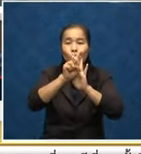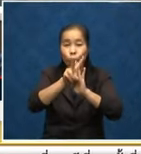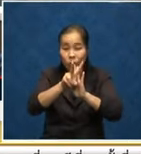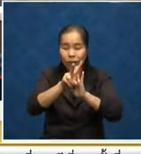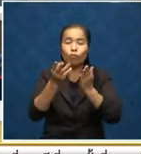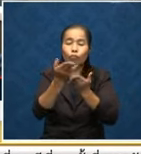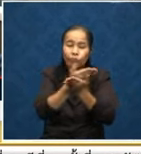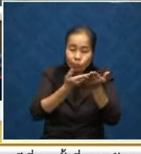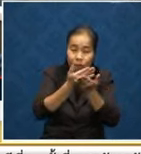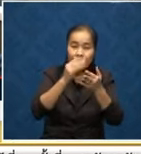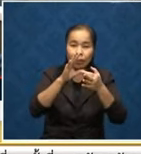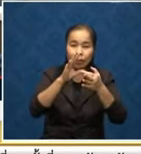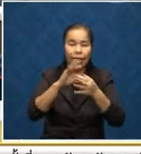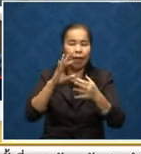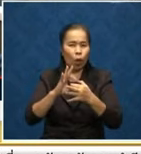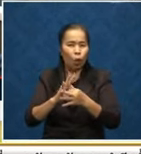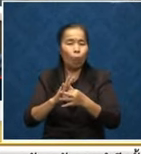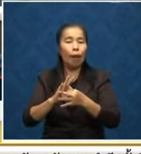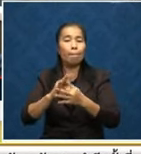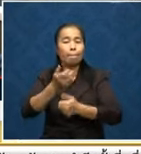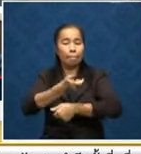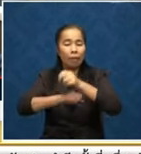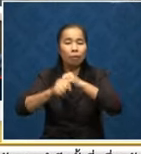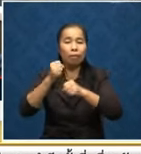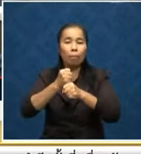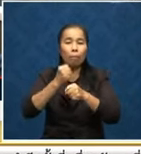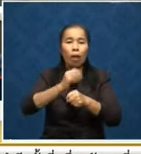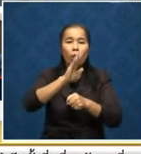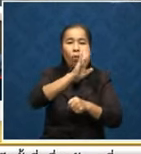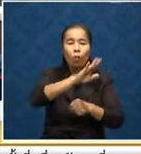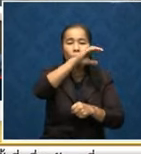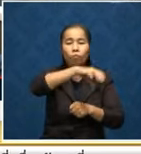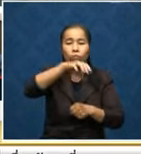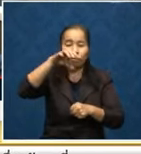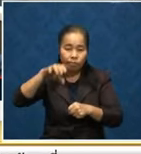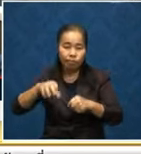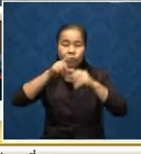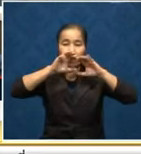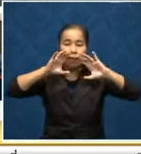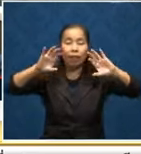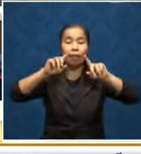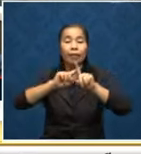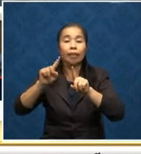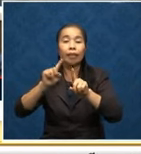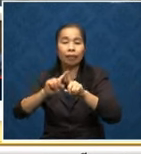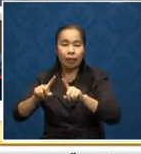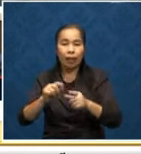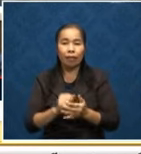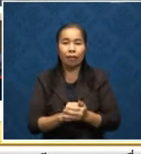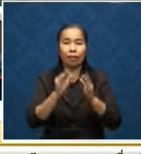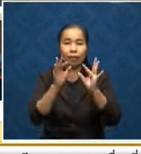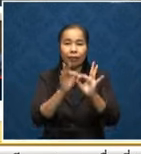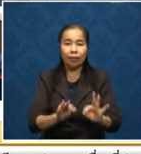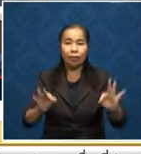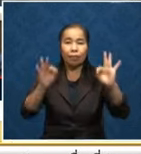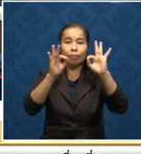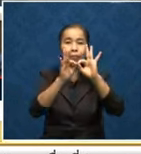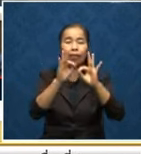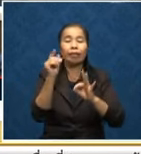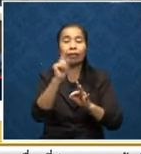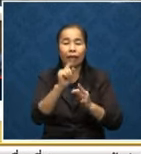การพูดถึงเรื่องของการปฏิบัติหน้าที่ของหลายหน่วยงานแล้วก็หลายกระทรวงด้วยเพราะฉะนั้นสิ่งที่สำคัญก็คืออยากที่